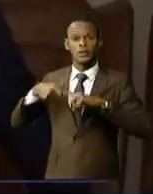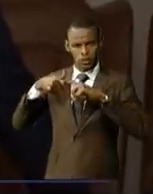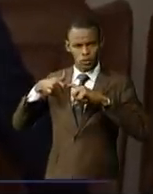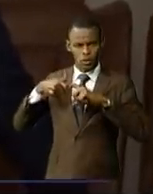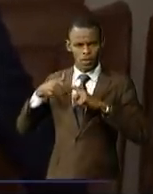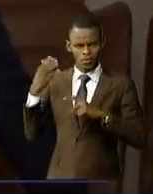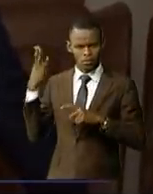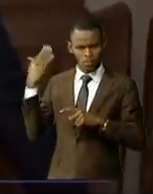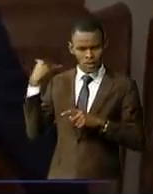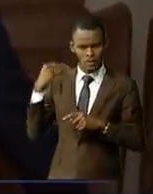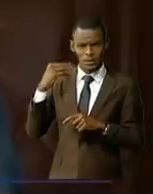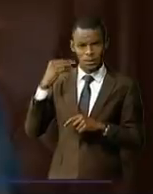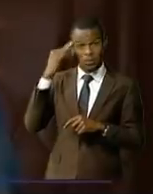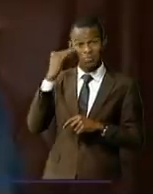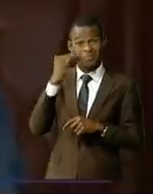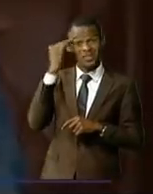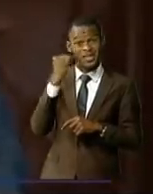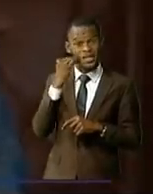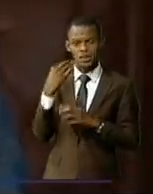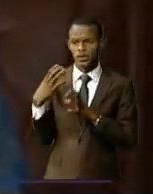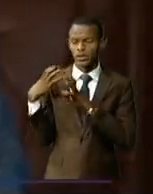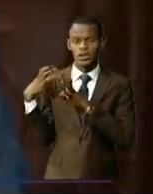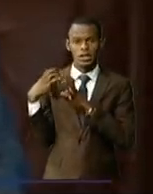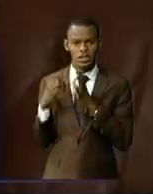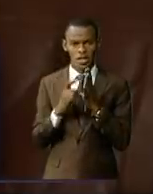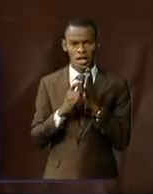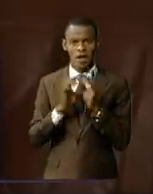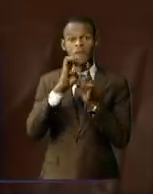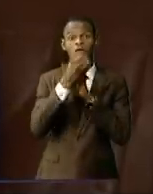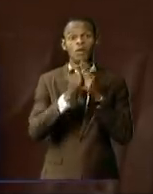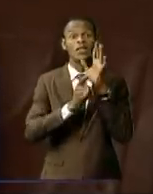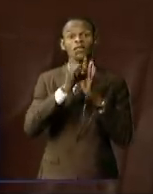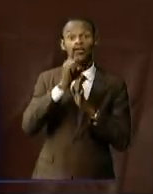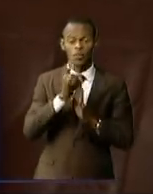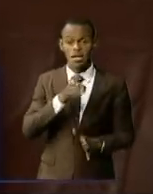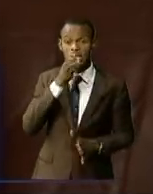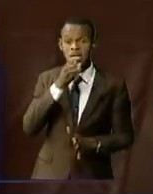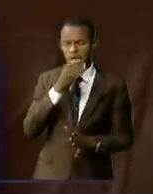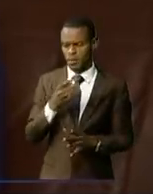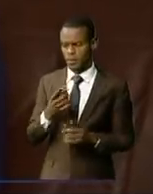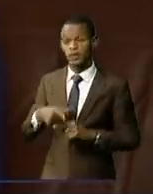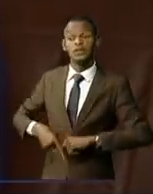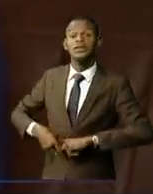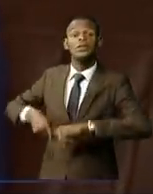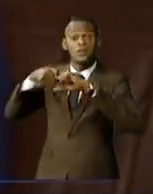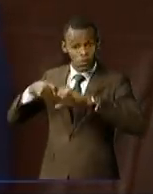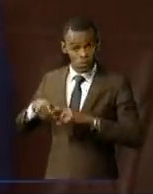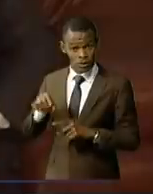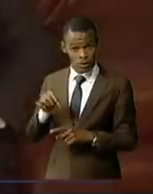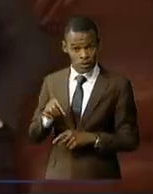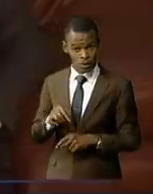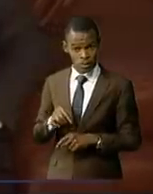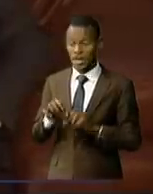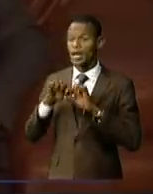en charge de l'environnement et développement durable Eve Bazaiba, qui avait saisi la ministre des Mines pour lui